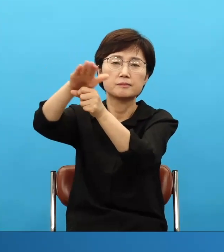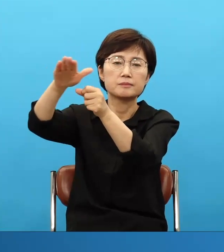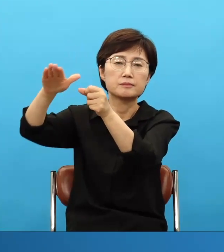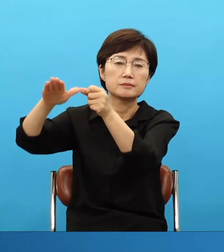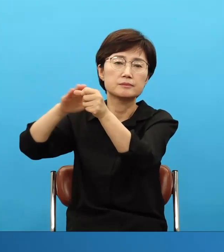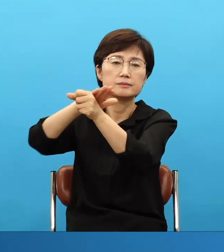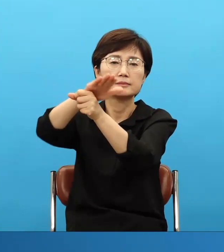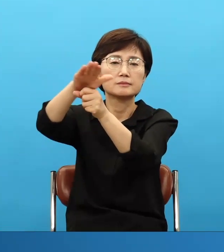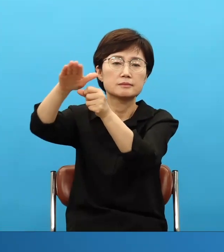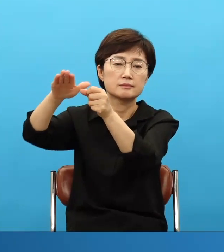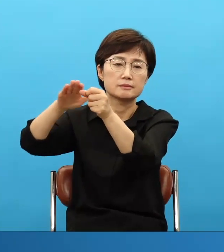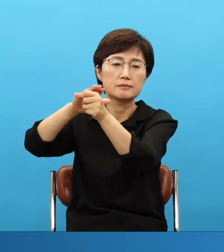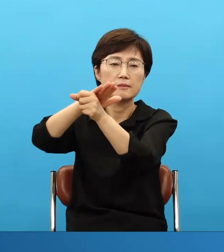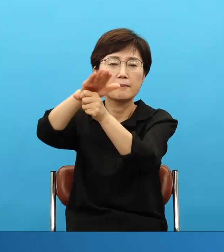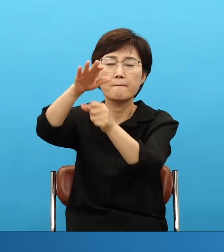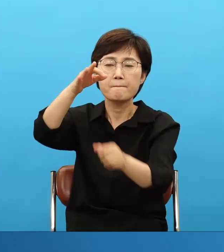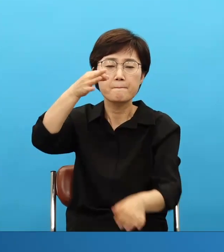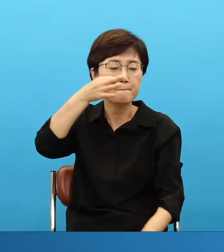고하나